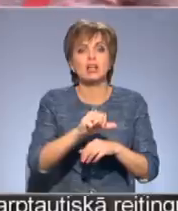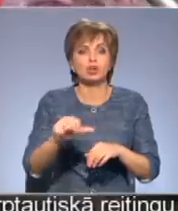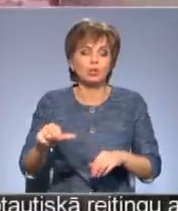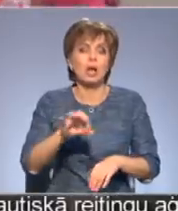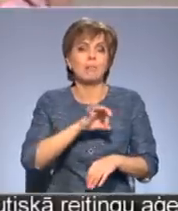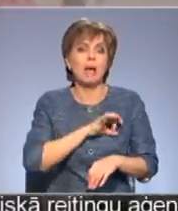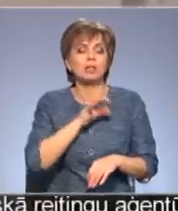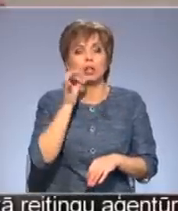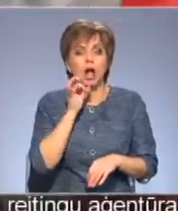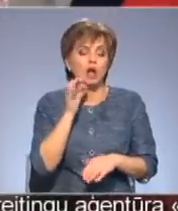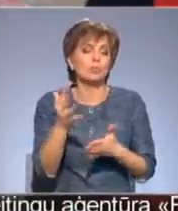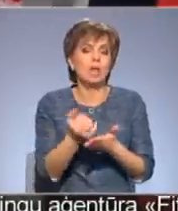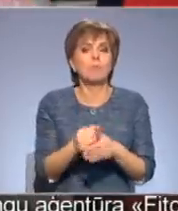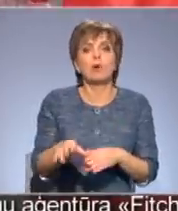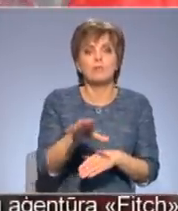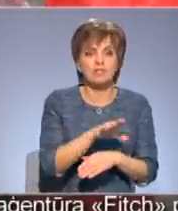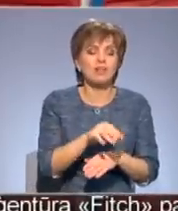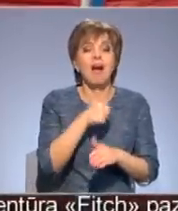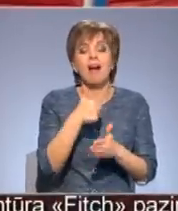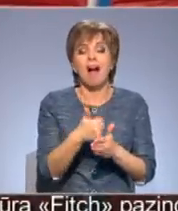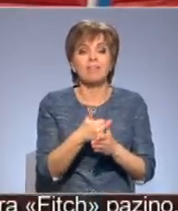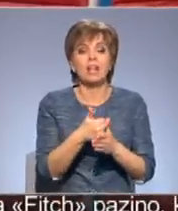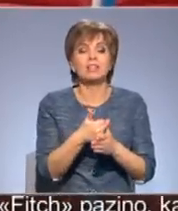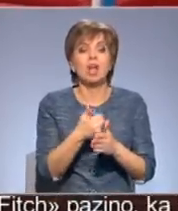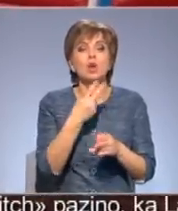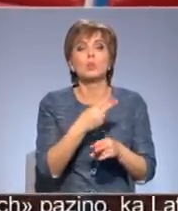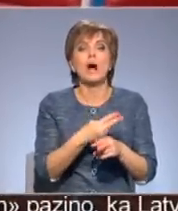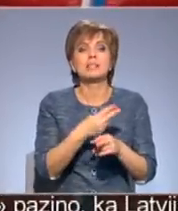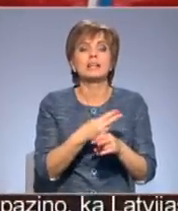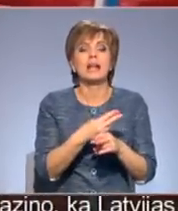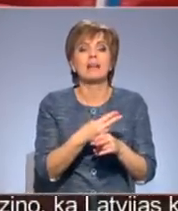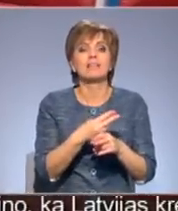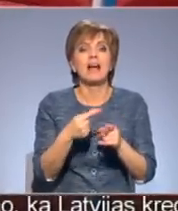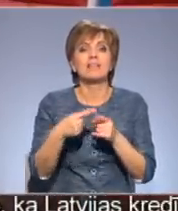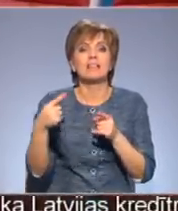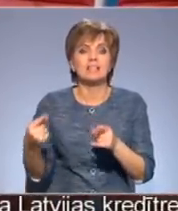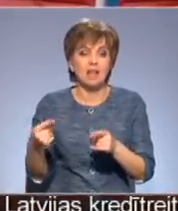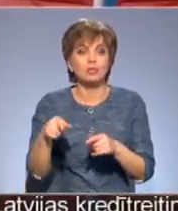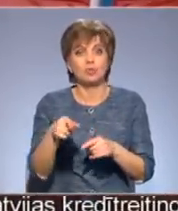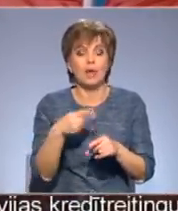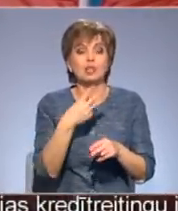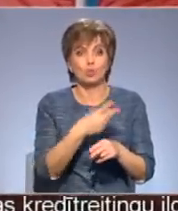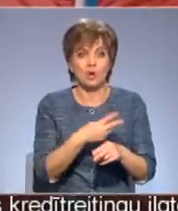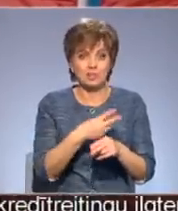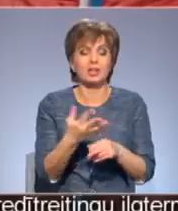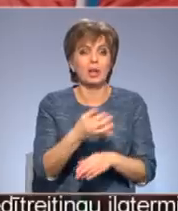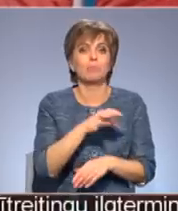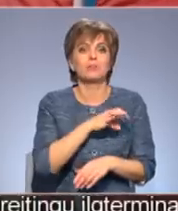un kārumiem tika visi. Galvenais – noskrēt distanci. Tu jau es tā skatos, šodien esi noskrējusi un medaļu dabūjusi, ja? Jā.